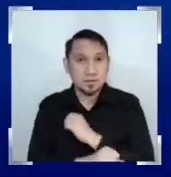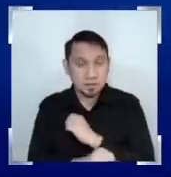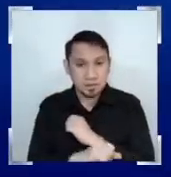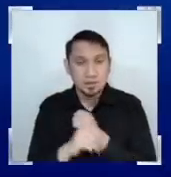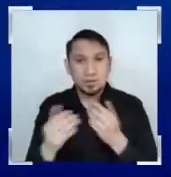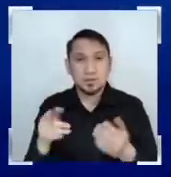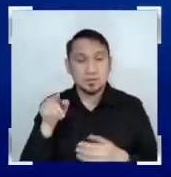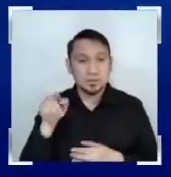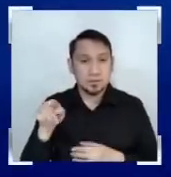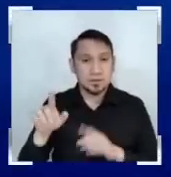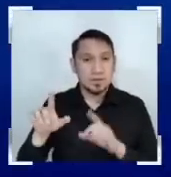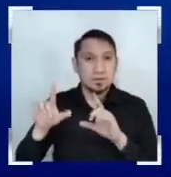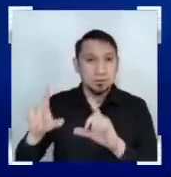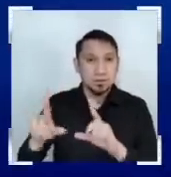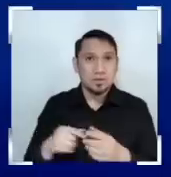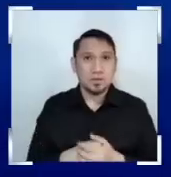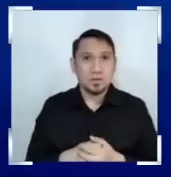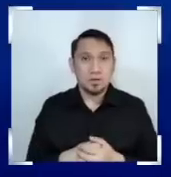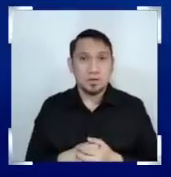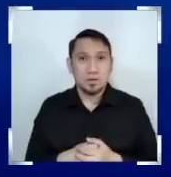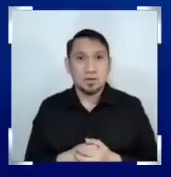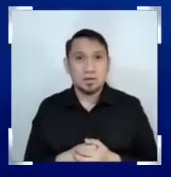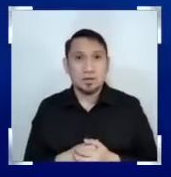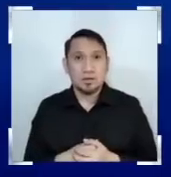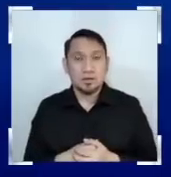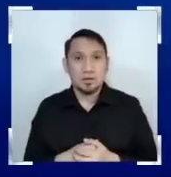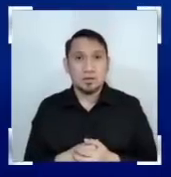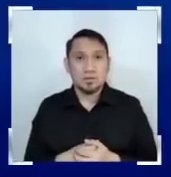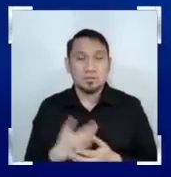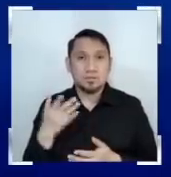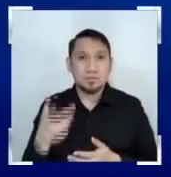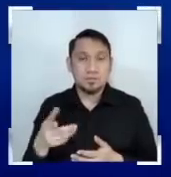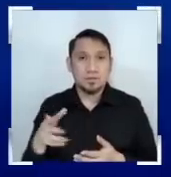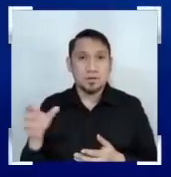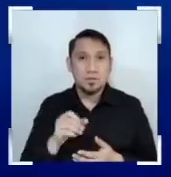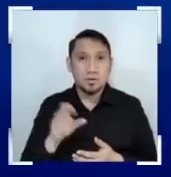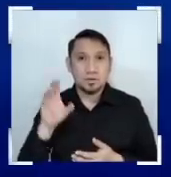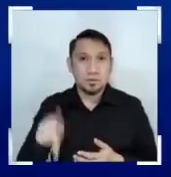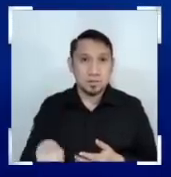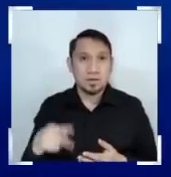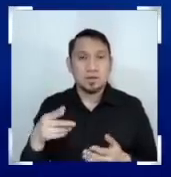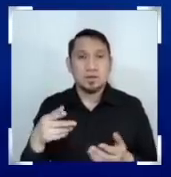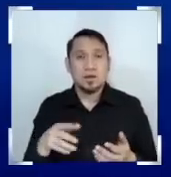suspect. Kay natula ang cellphone sa atong na biktima.